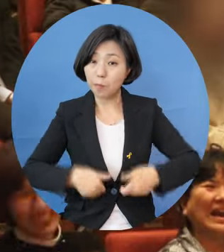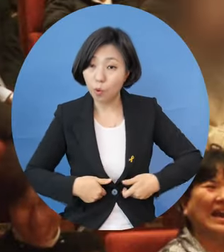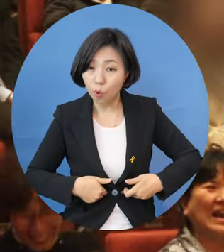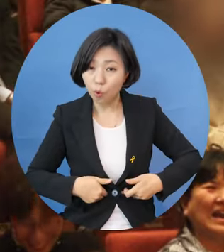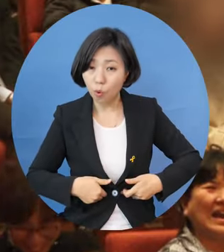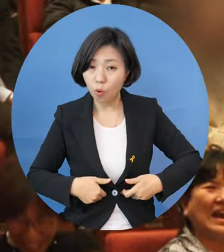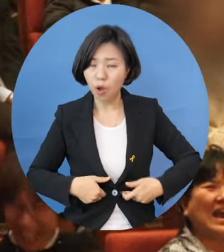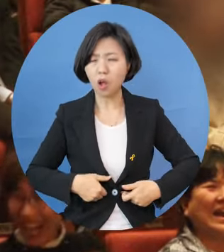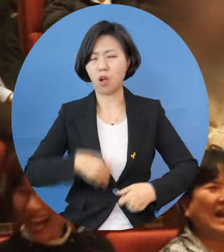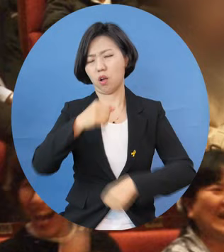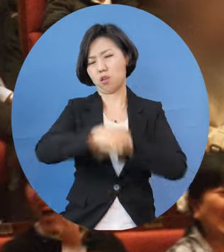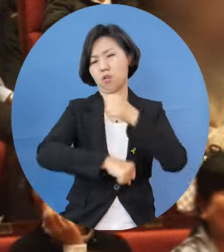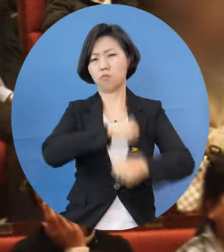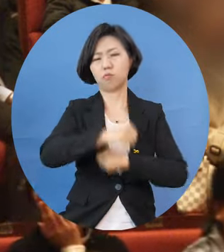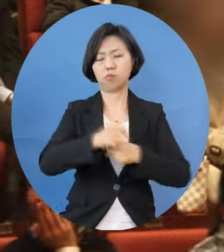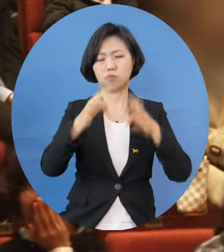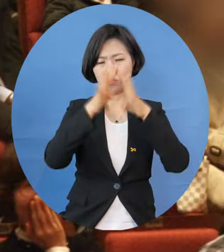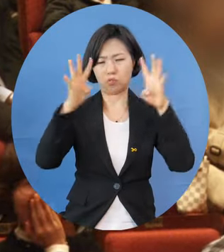해도 돼.